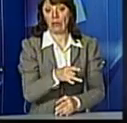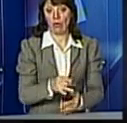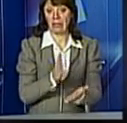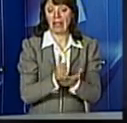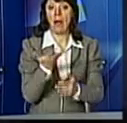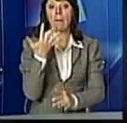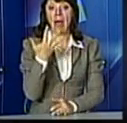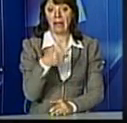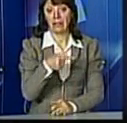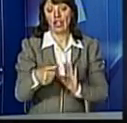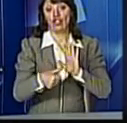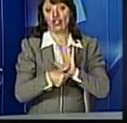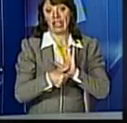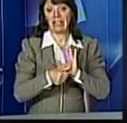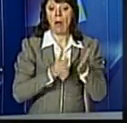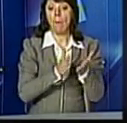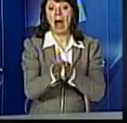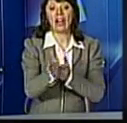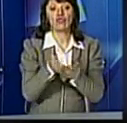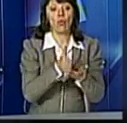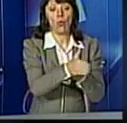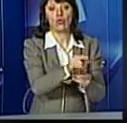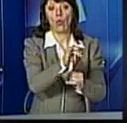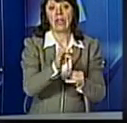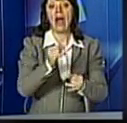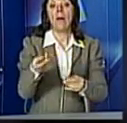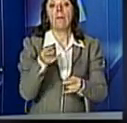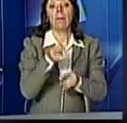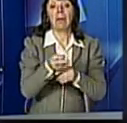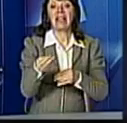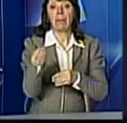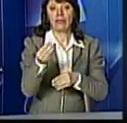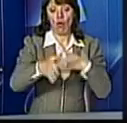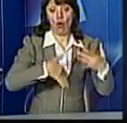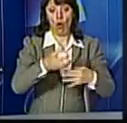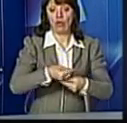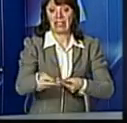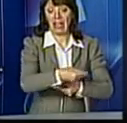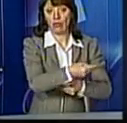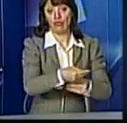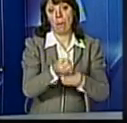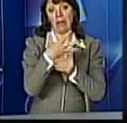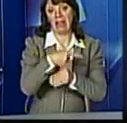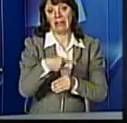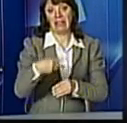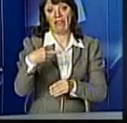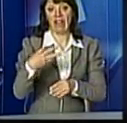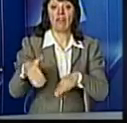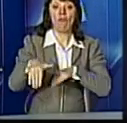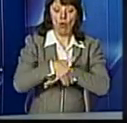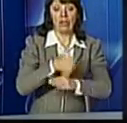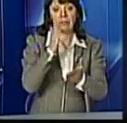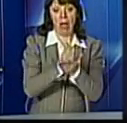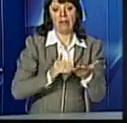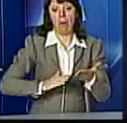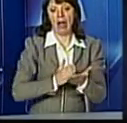від п'яти до шести маршрутів де піско розкидуваючи по певних вулицях від 15 до 20 вулиць мають